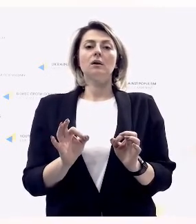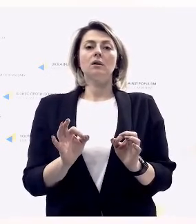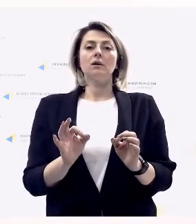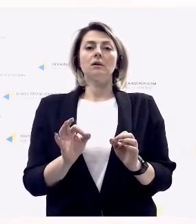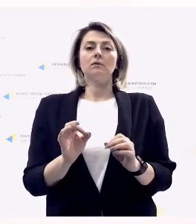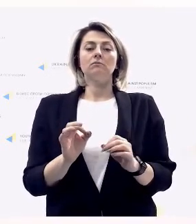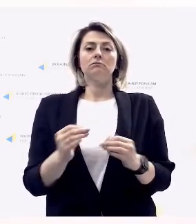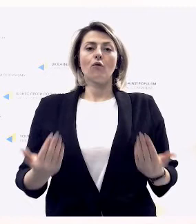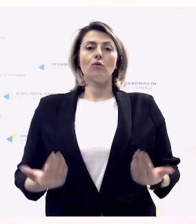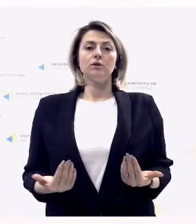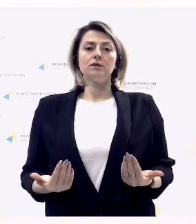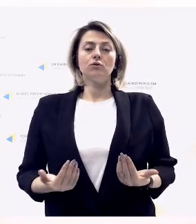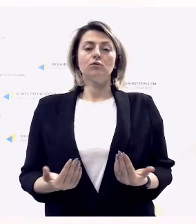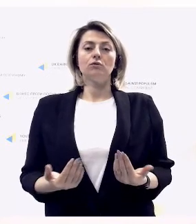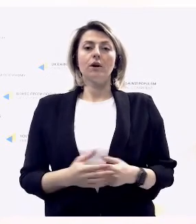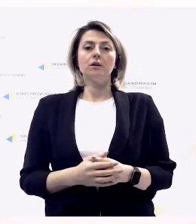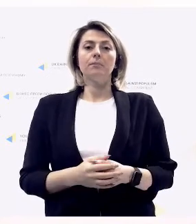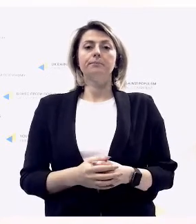функціонування і